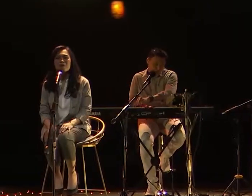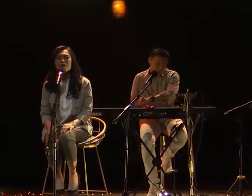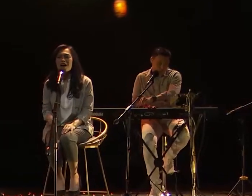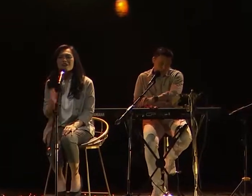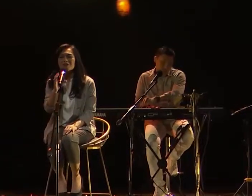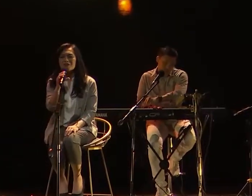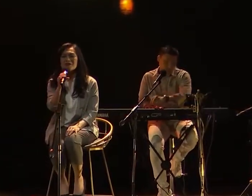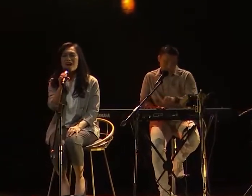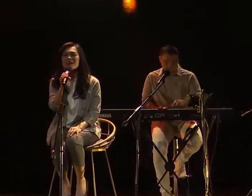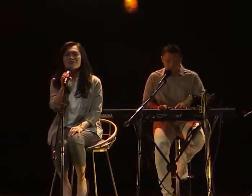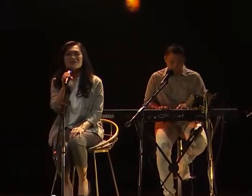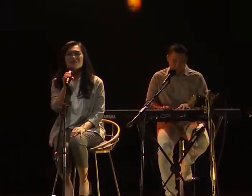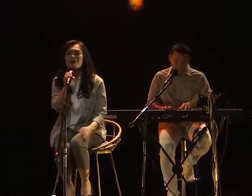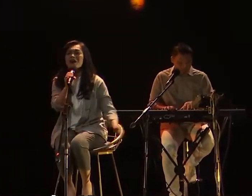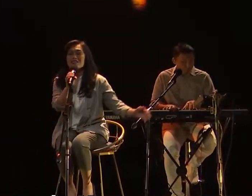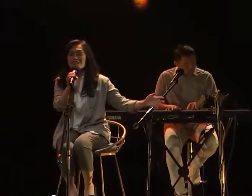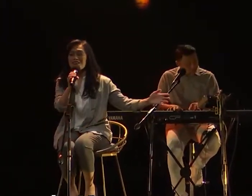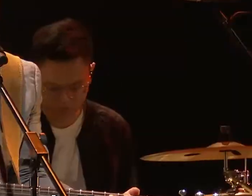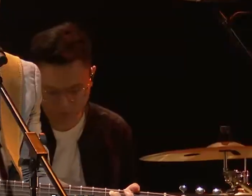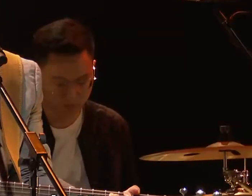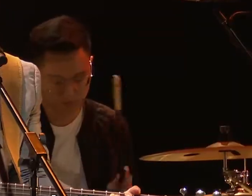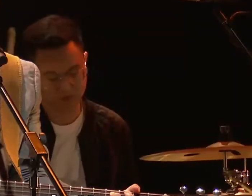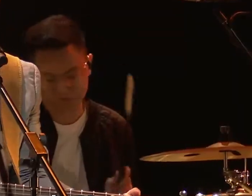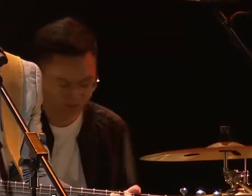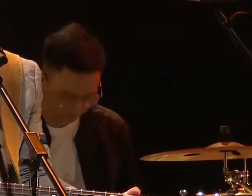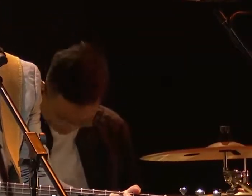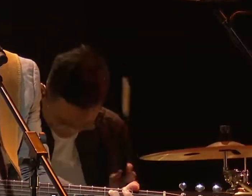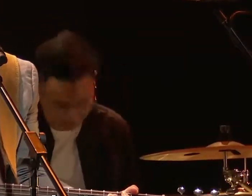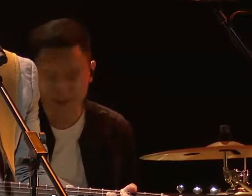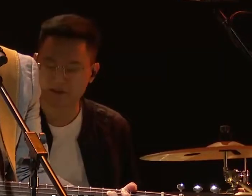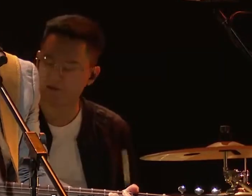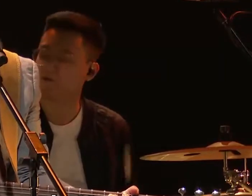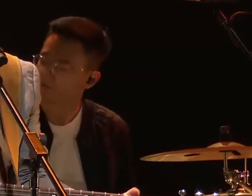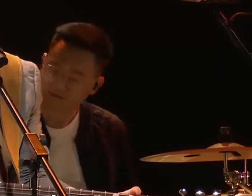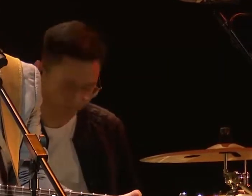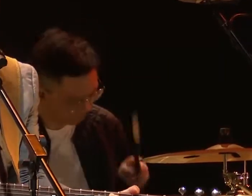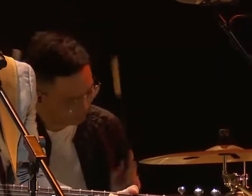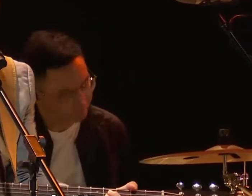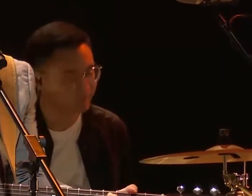Tiada pernah ku ragu, serahkan hidupku